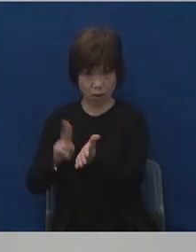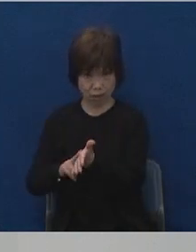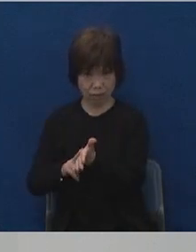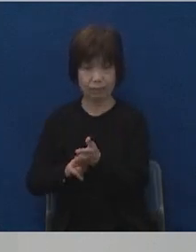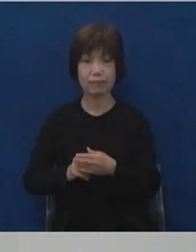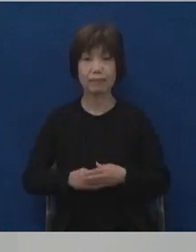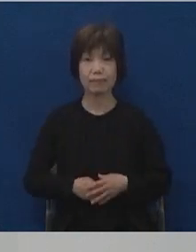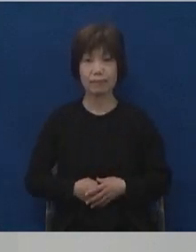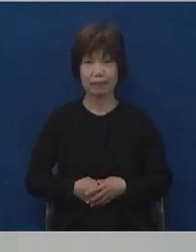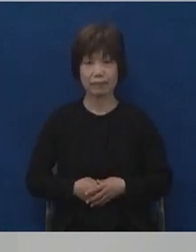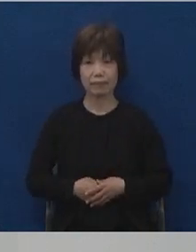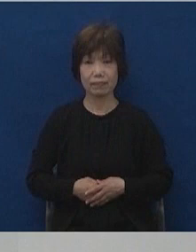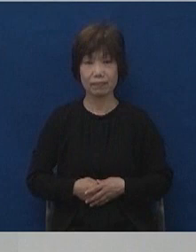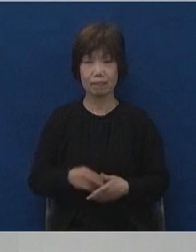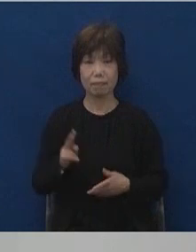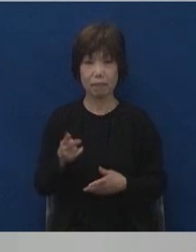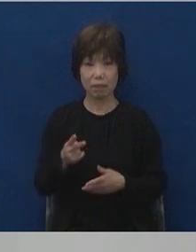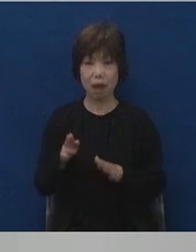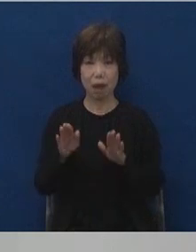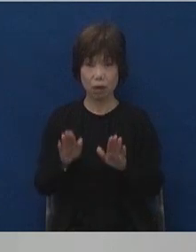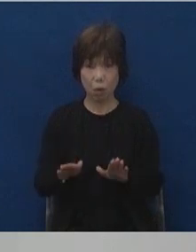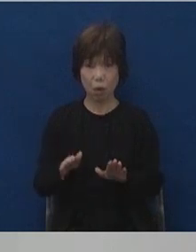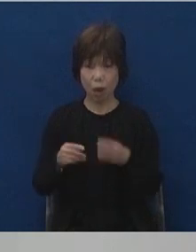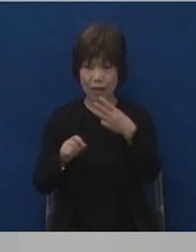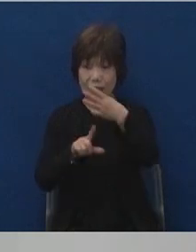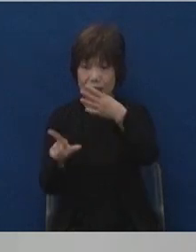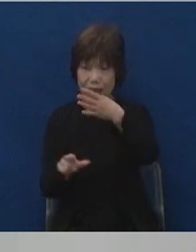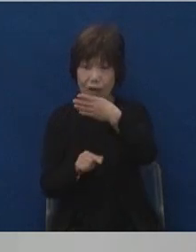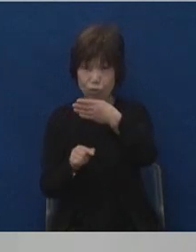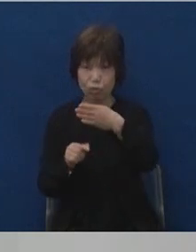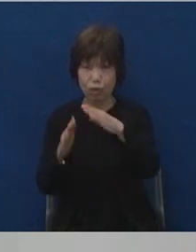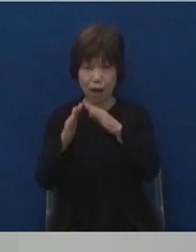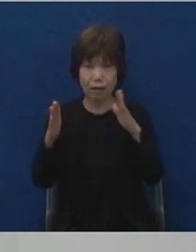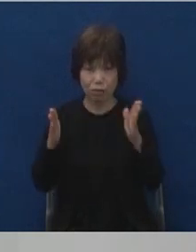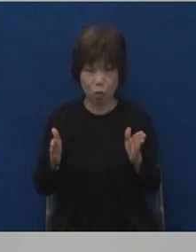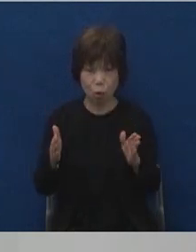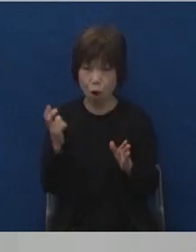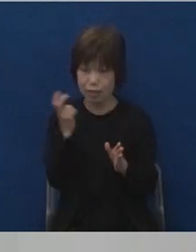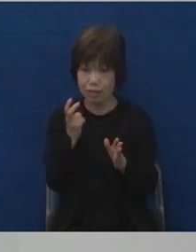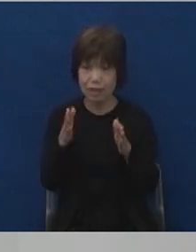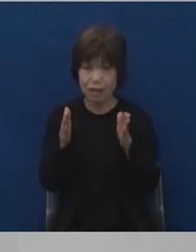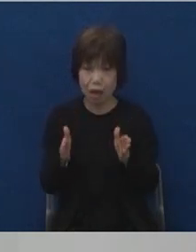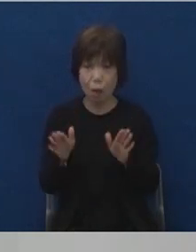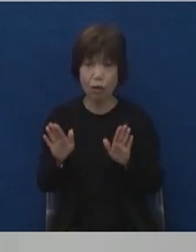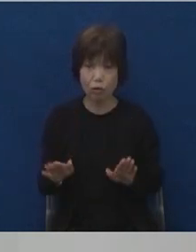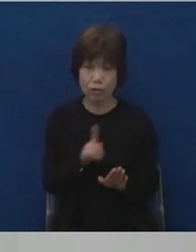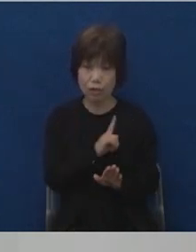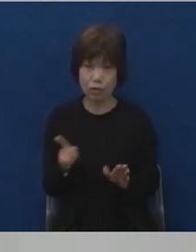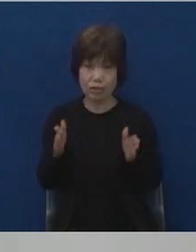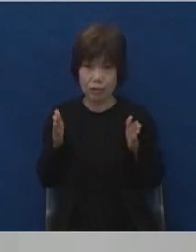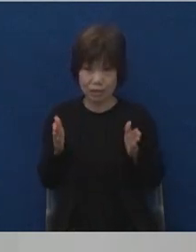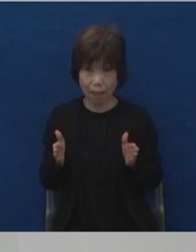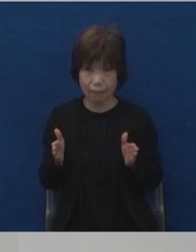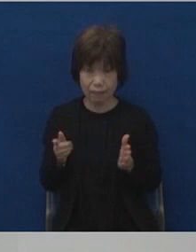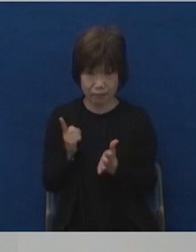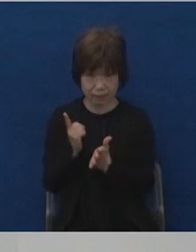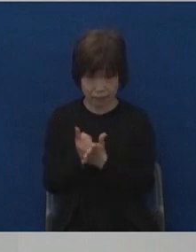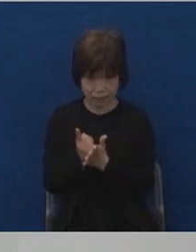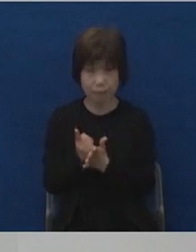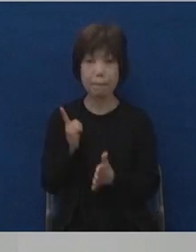ました。なお、今4月開会司会の審議期間は、本日1日間といた